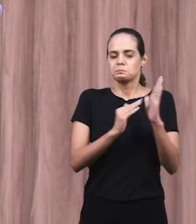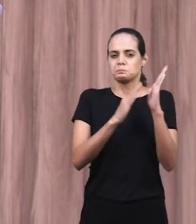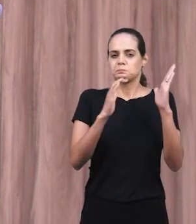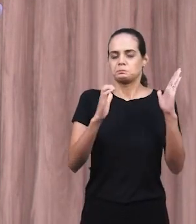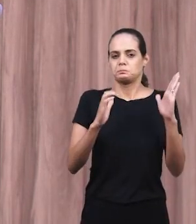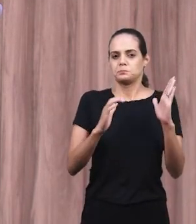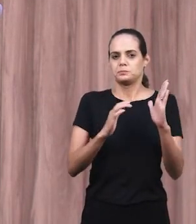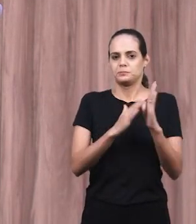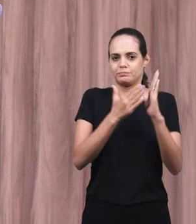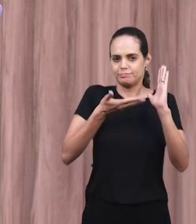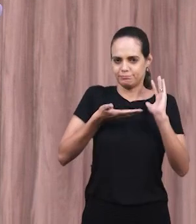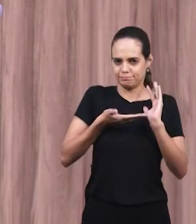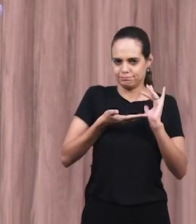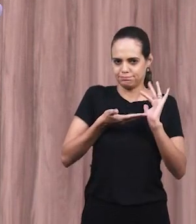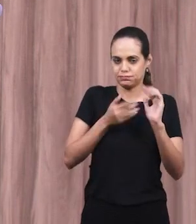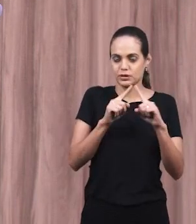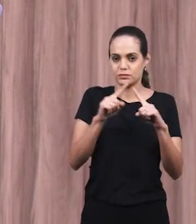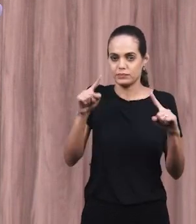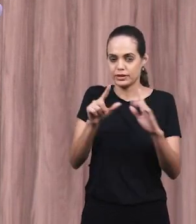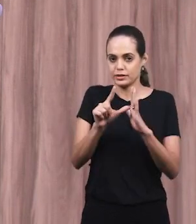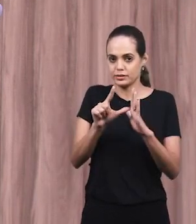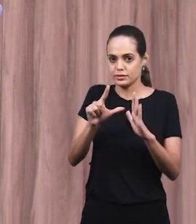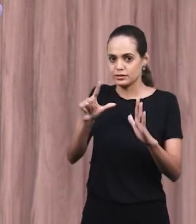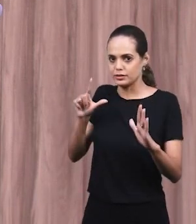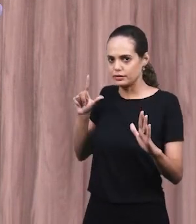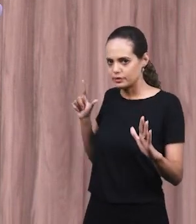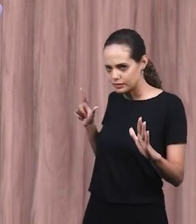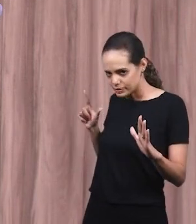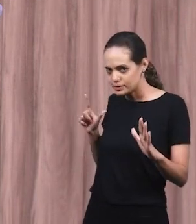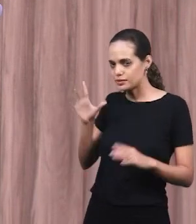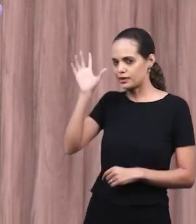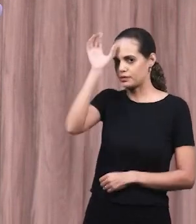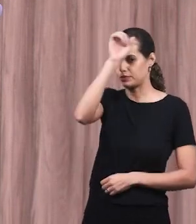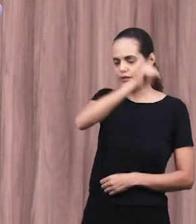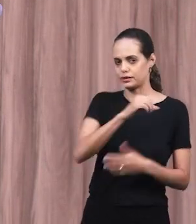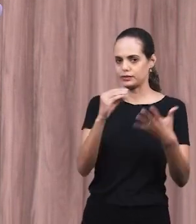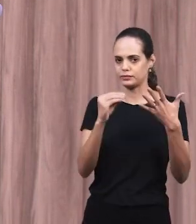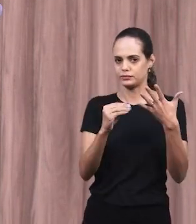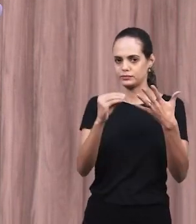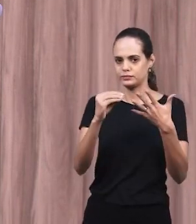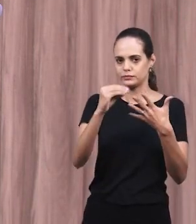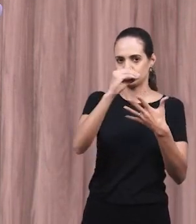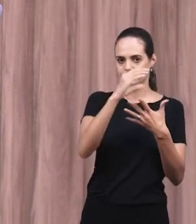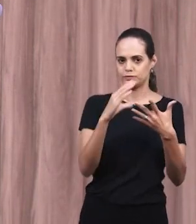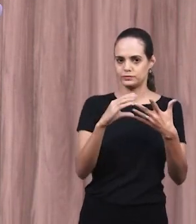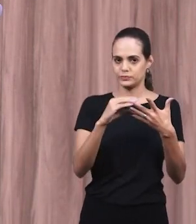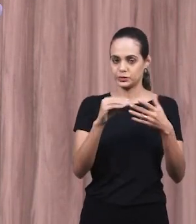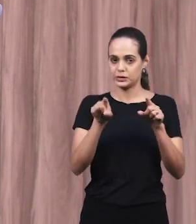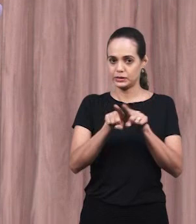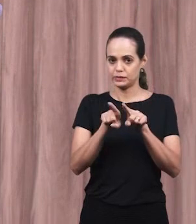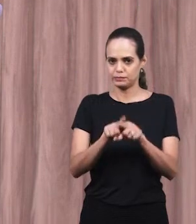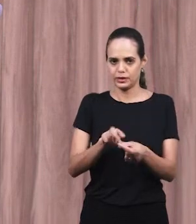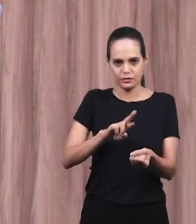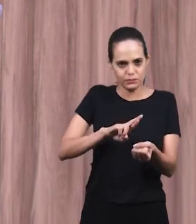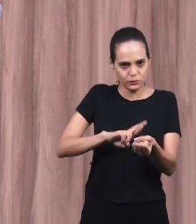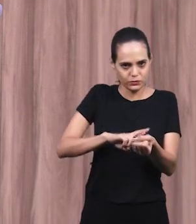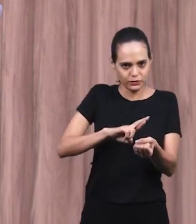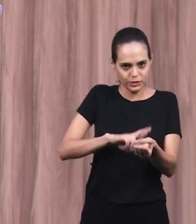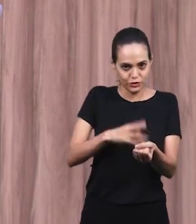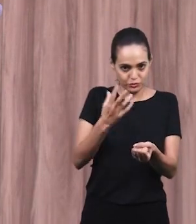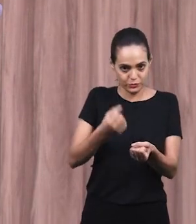Mais avant, nous avons besoin d'apprendre 2 nouveaux accords et le rythme. Nous allons voir.